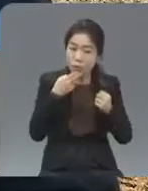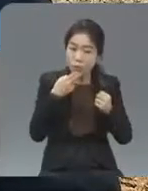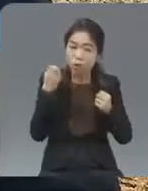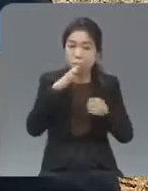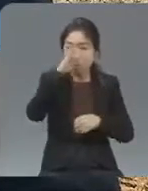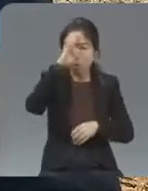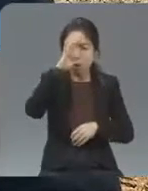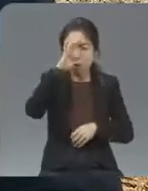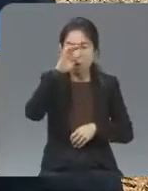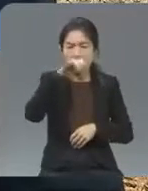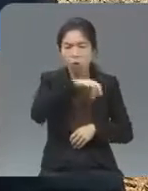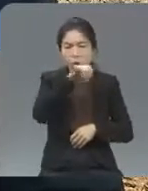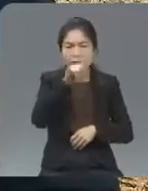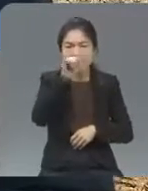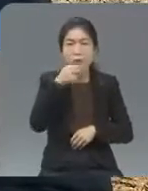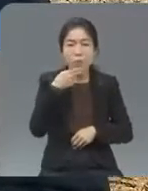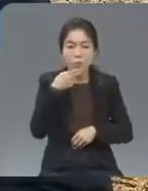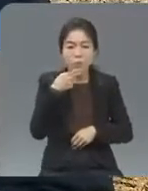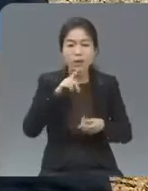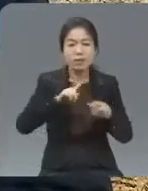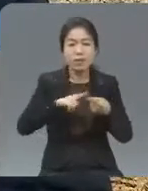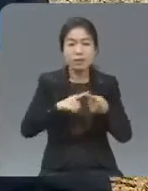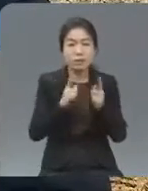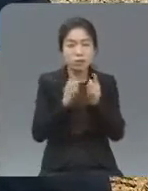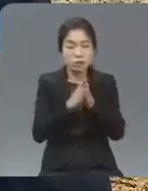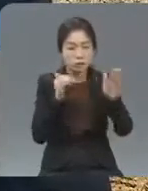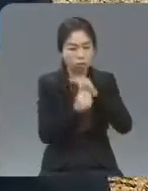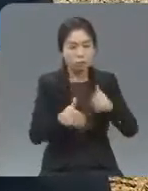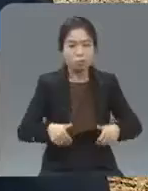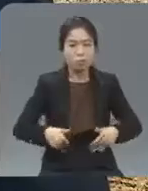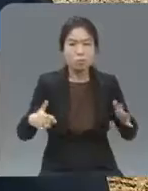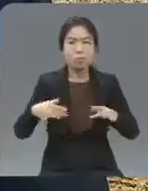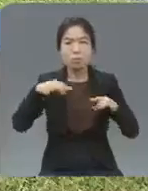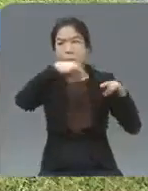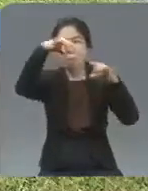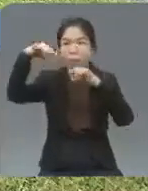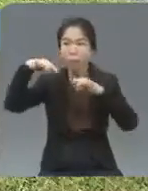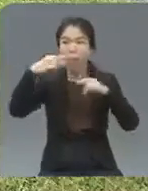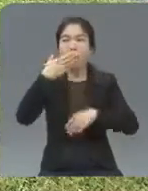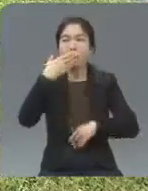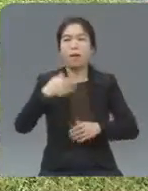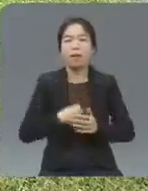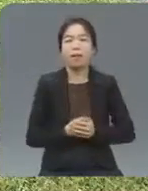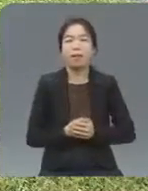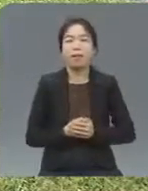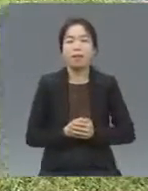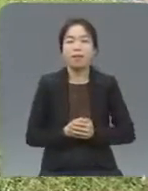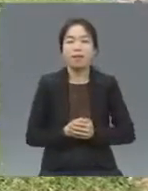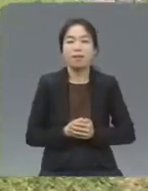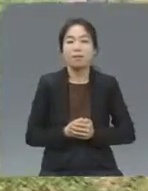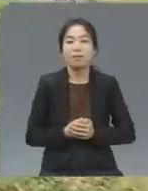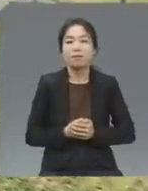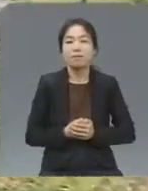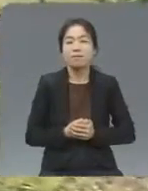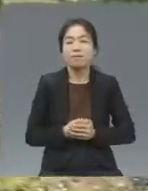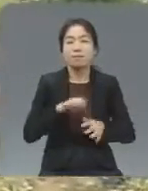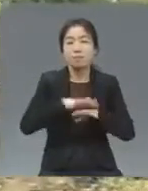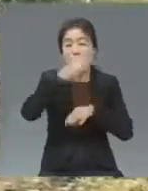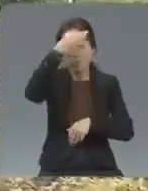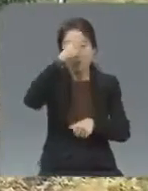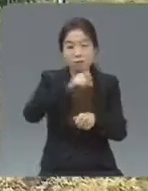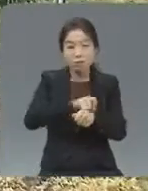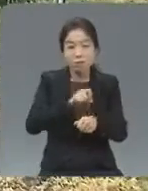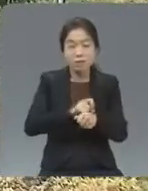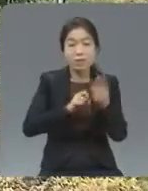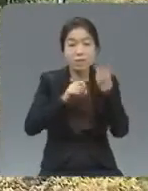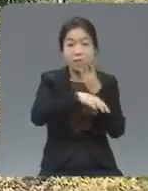병이 걸렸는지 이런 것들을 농장에 굳이 안 나와도 할 수 있는 장점이 있습니다. 충북 농업기술원은 올해 3개 시군의